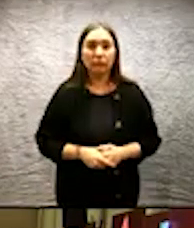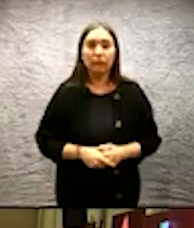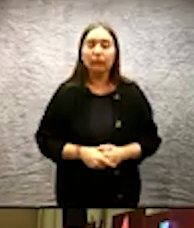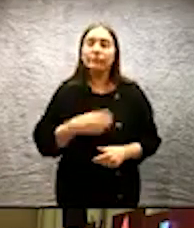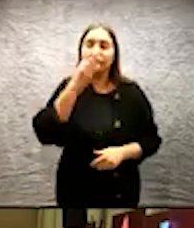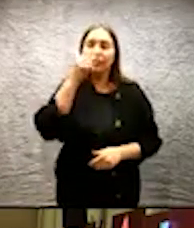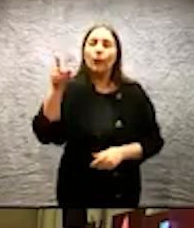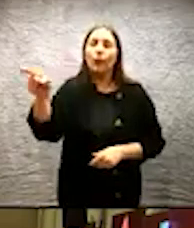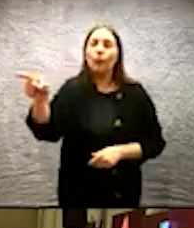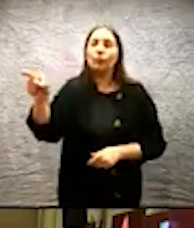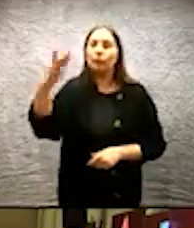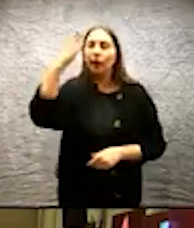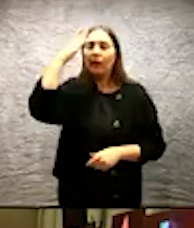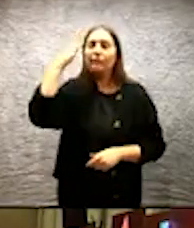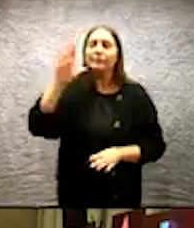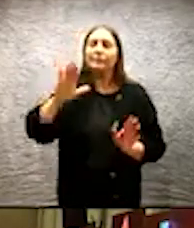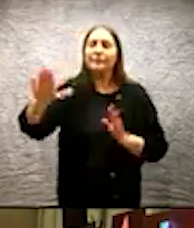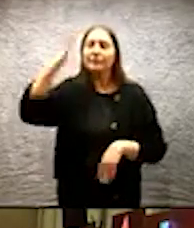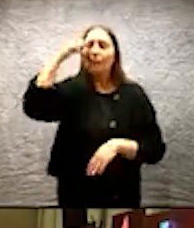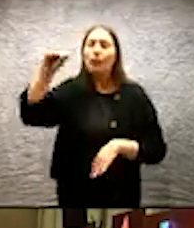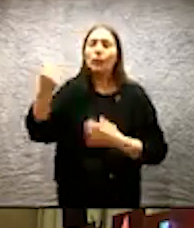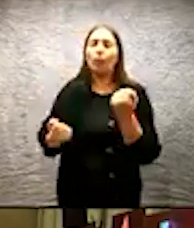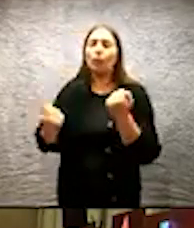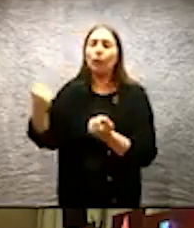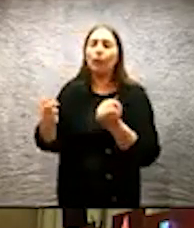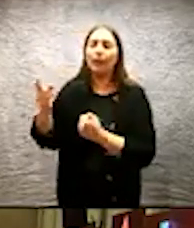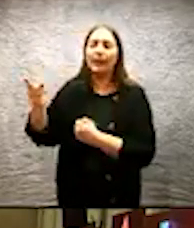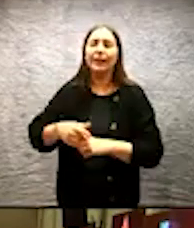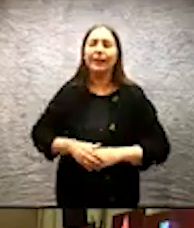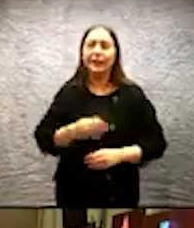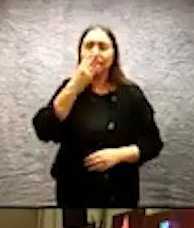l'ancien professionnel de l'automobile.